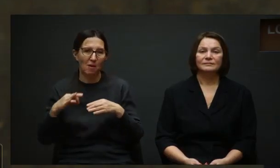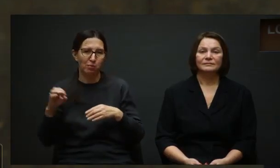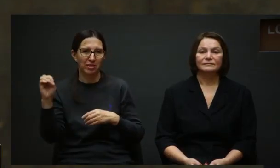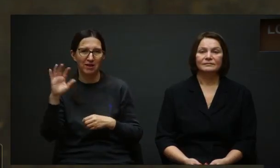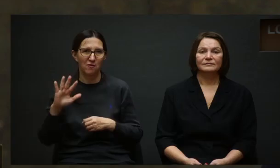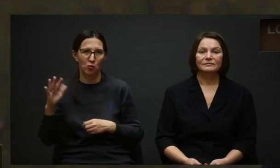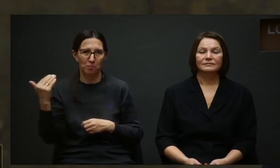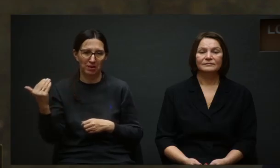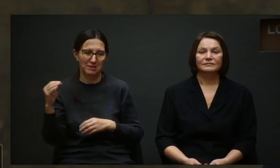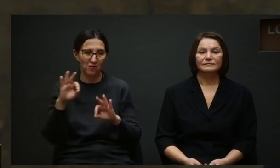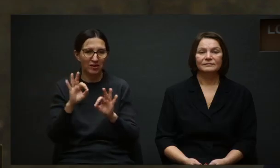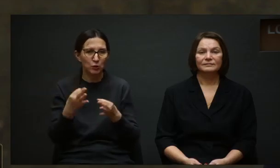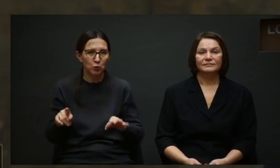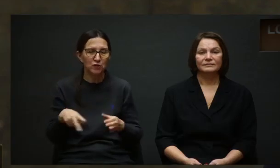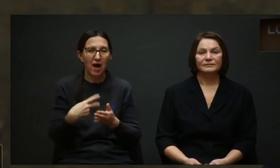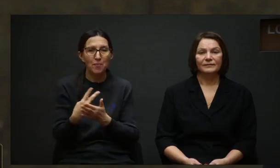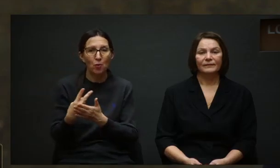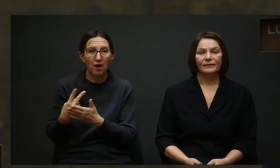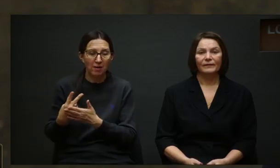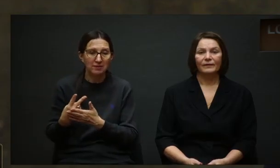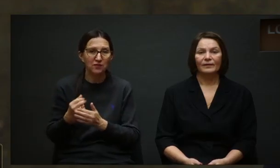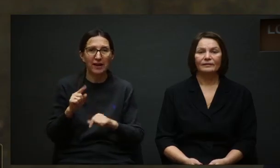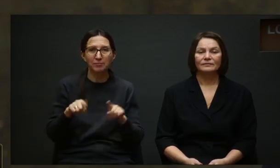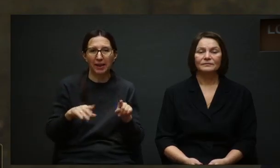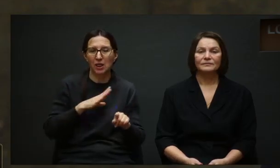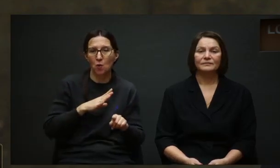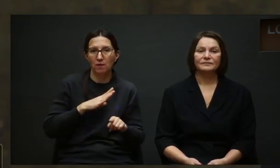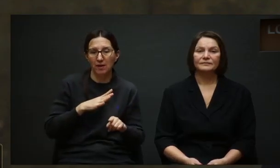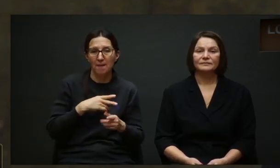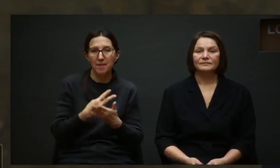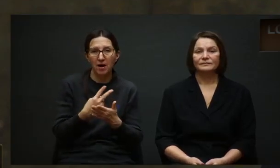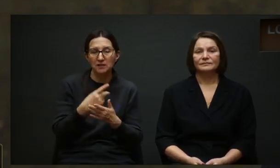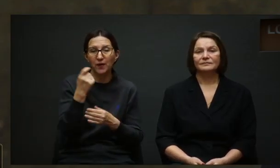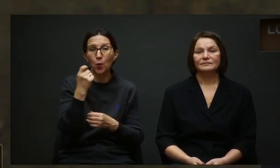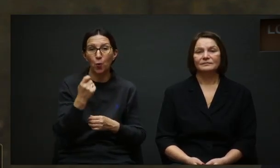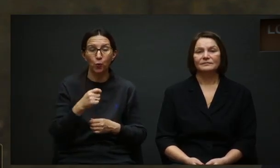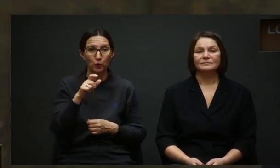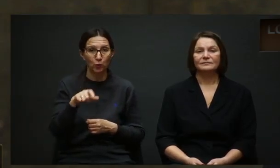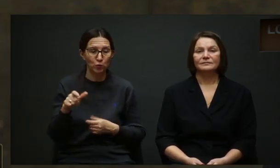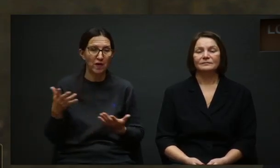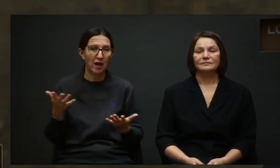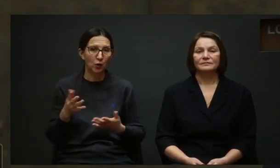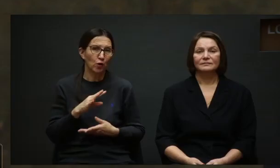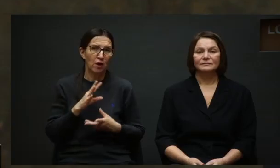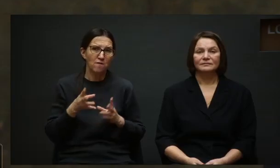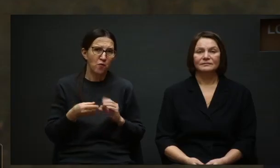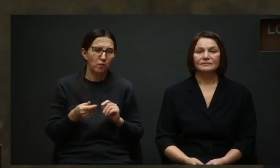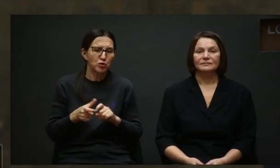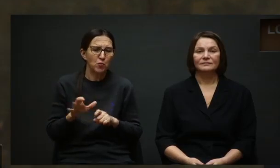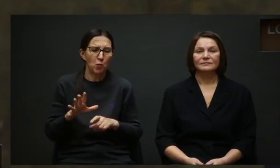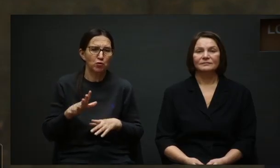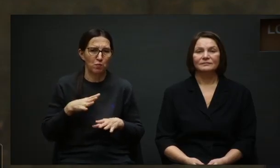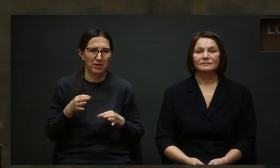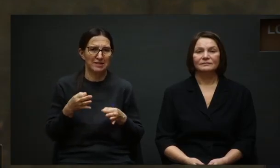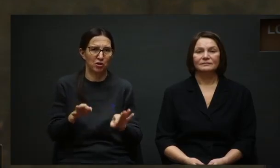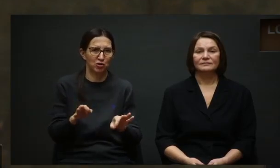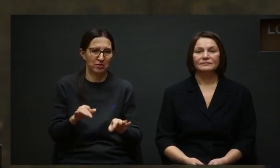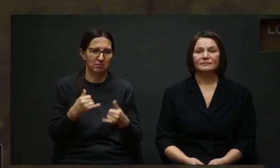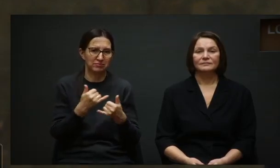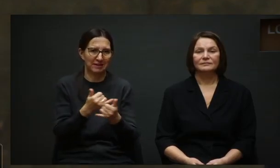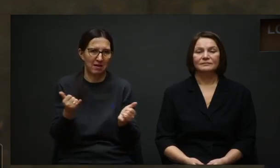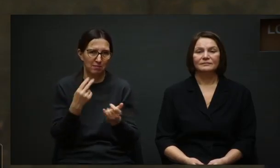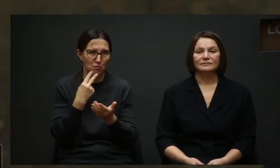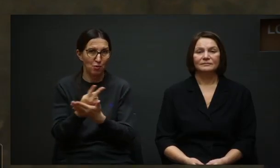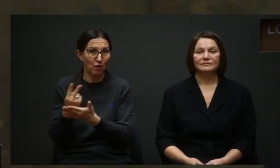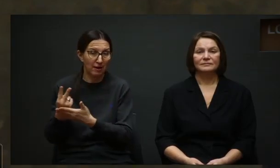западноевропейского искусства, а показывали иногда художников, которые, в общем-то, не очень были разрешены к показу.